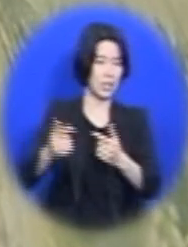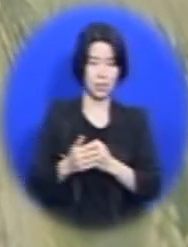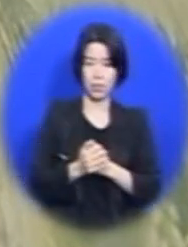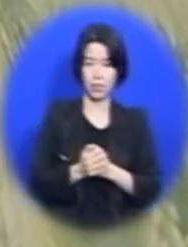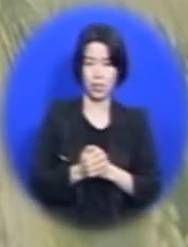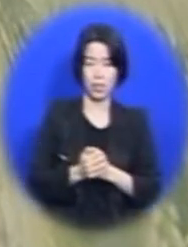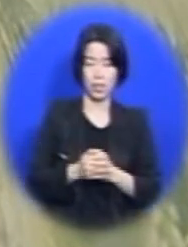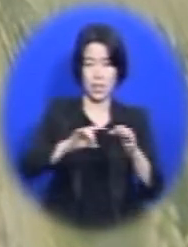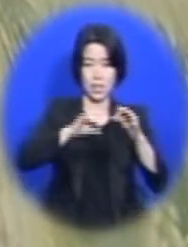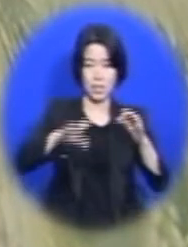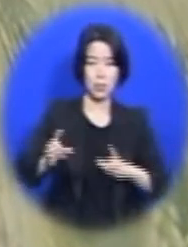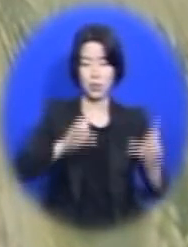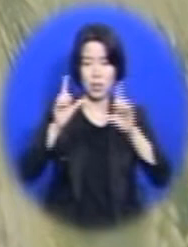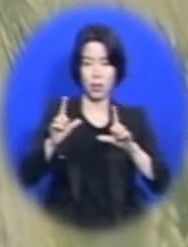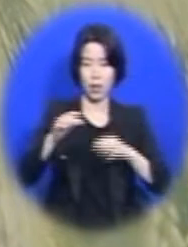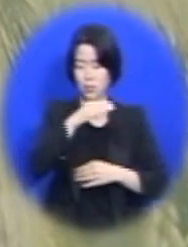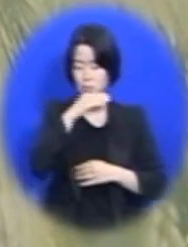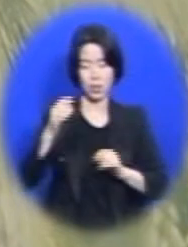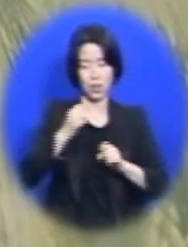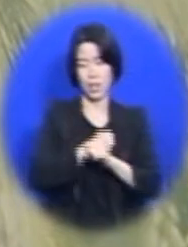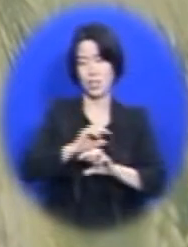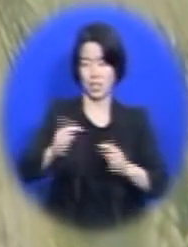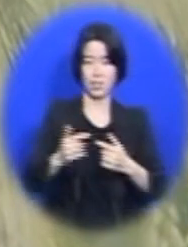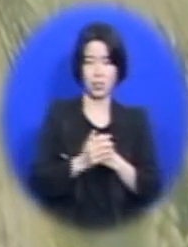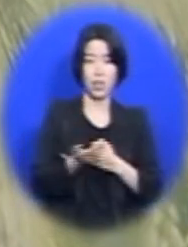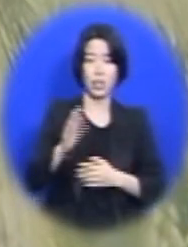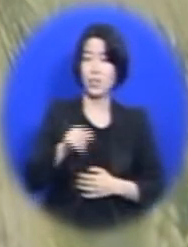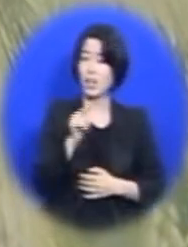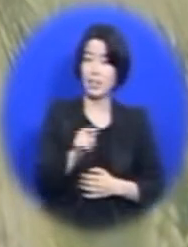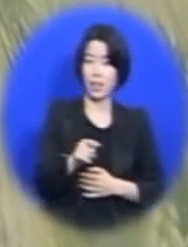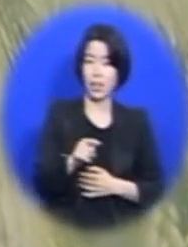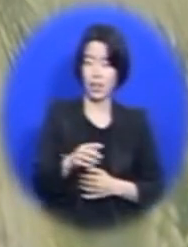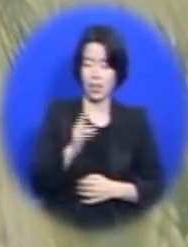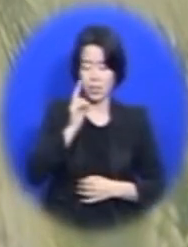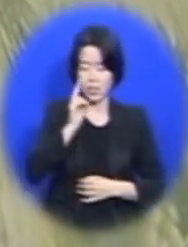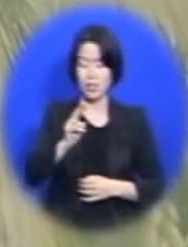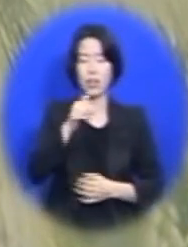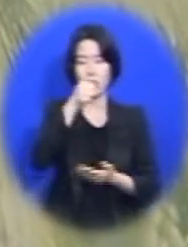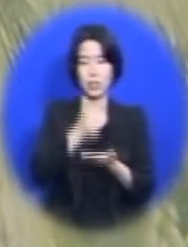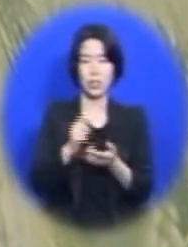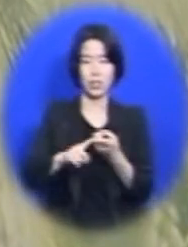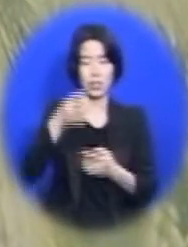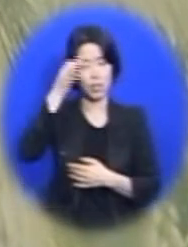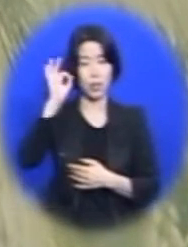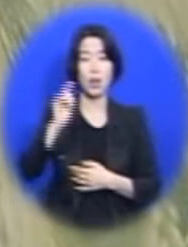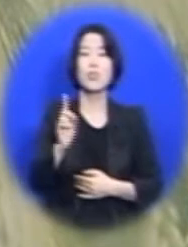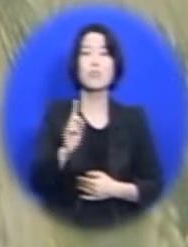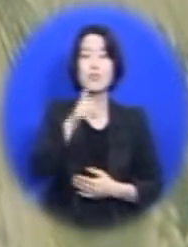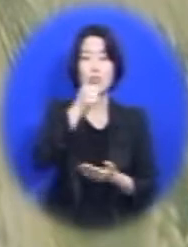십일조 생활 제대로 하지 않았습니다. 근데 그게 심각한 죄라는 걸 깨달았어요. 무슨